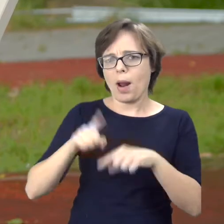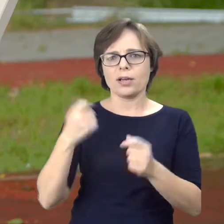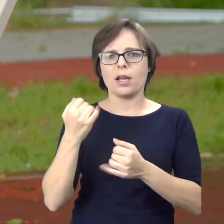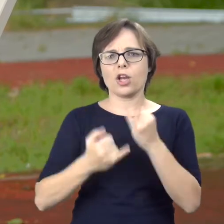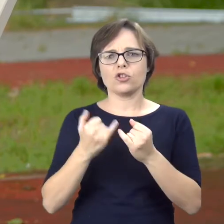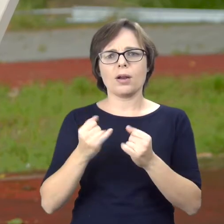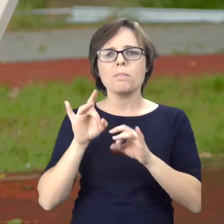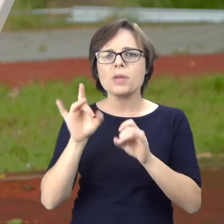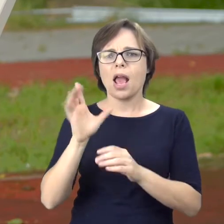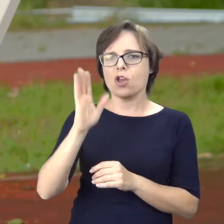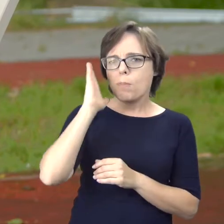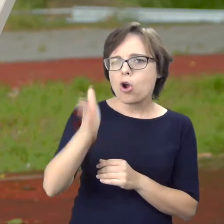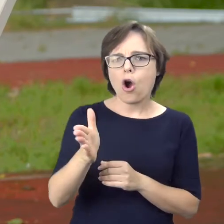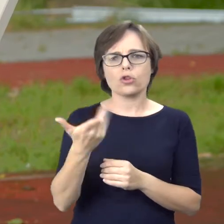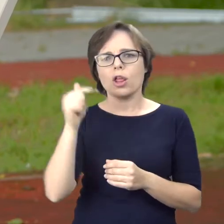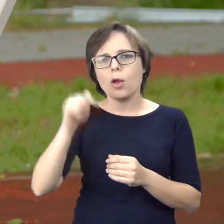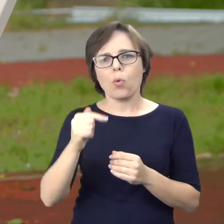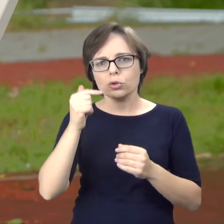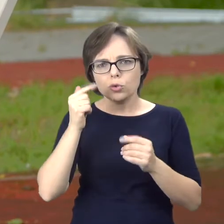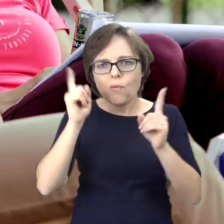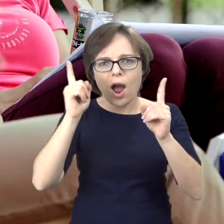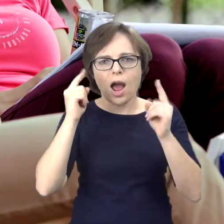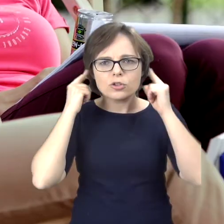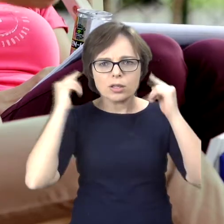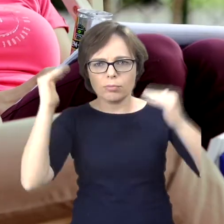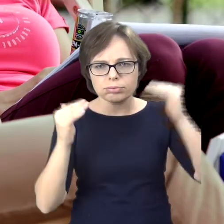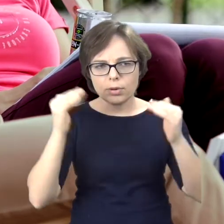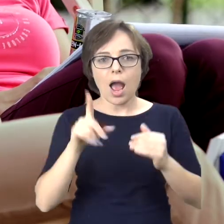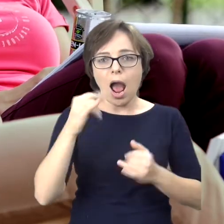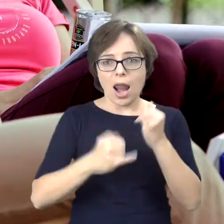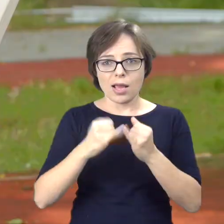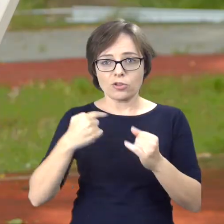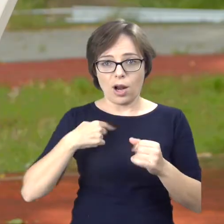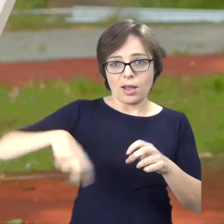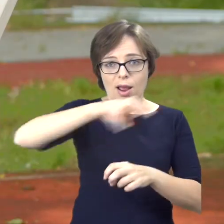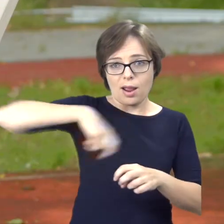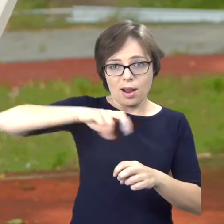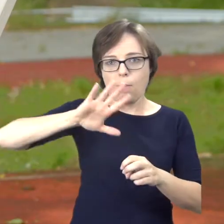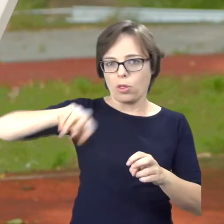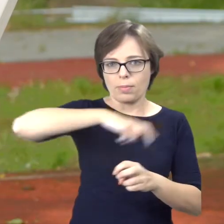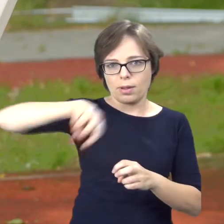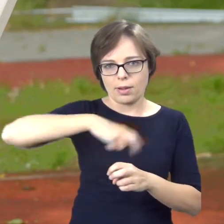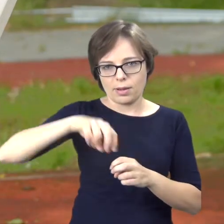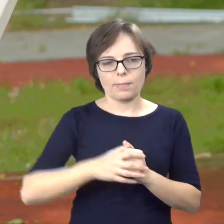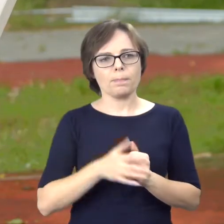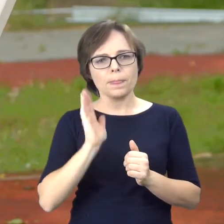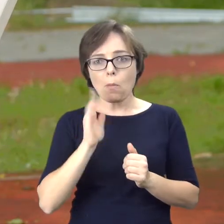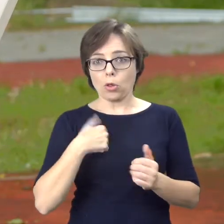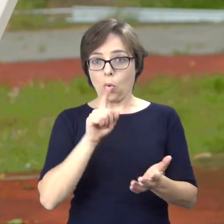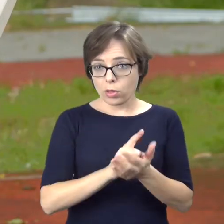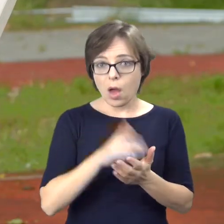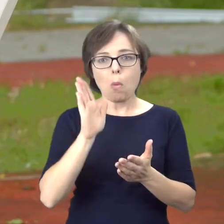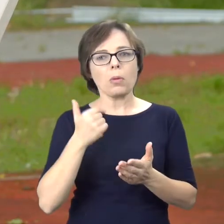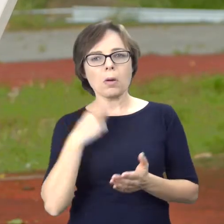wiesz, gdzieś się nie musisz skupiać, żeby ci błędnik nie zwariował. Natomiast zakręciłem, wiesz, bączki w jedną, w drugą stronę. Ja później, idąc za ciosem, wysłałem